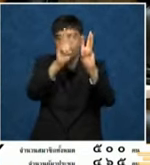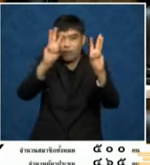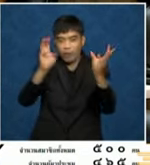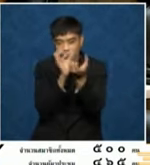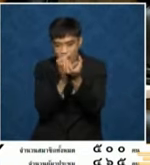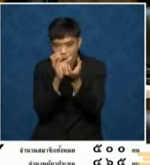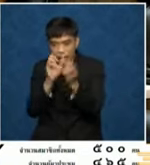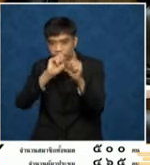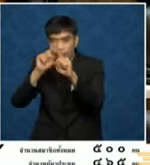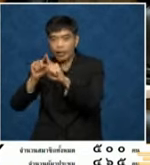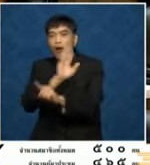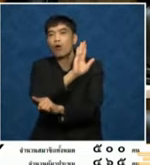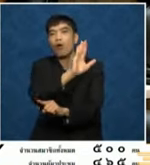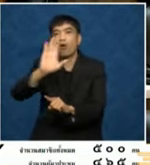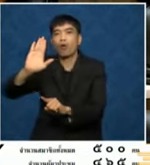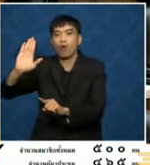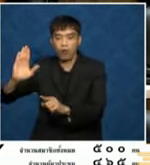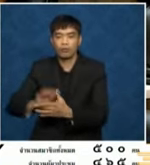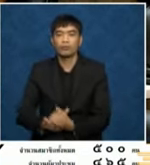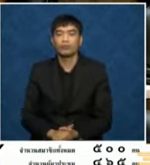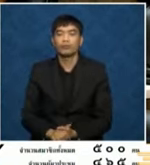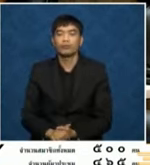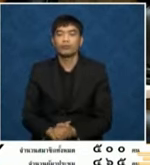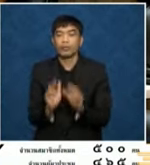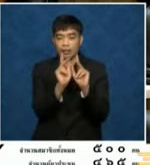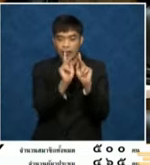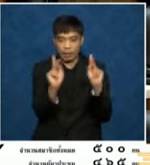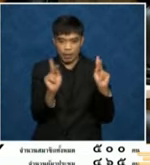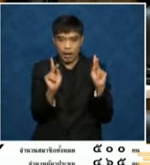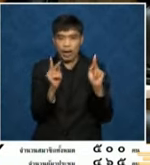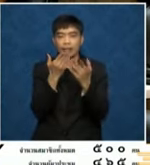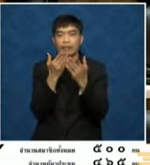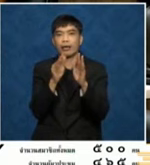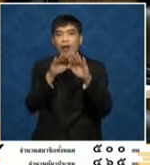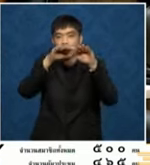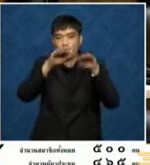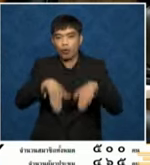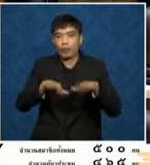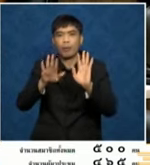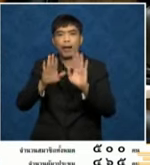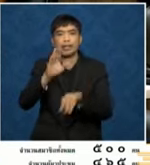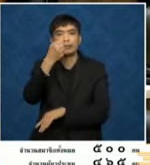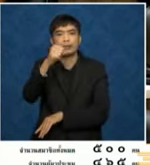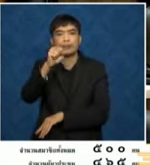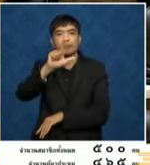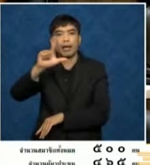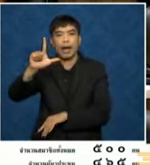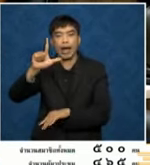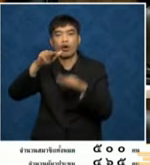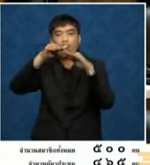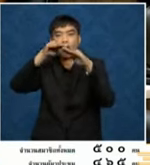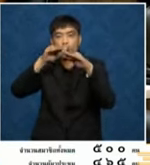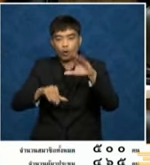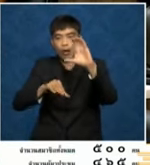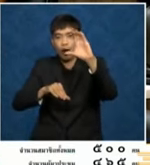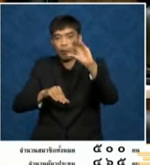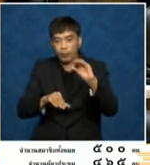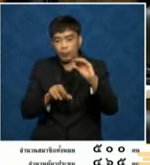ครัฐนะครับกรรมาธิการได้มีการปรับลดครับลงมา10ล้านบาทนะครับก็คือคงเหลือโครง